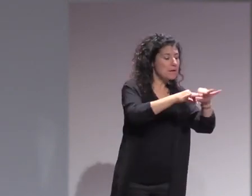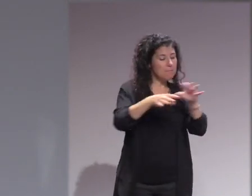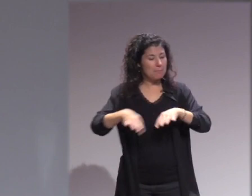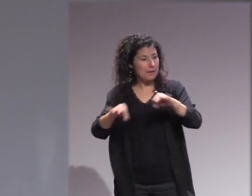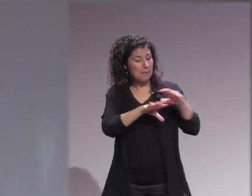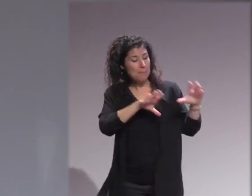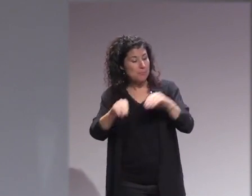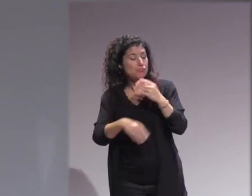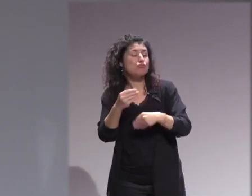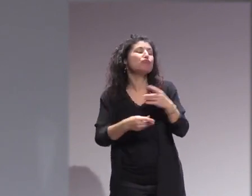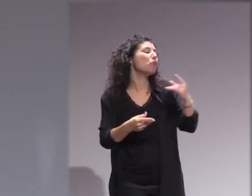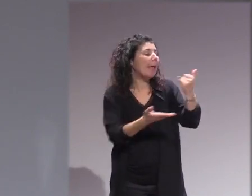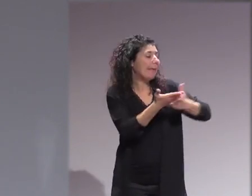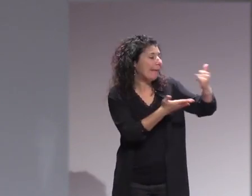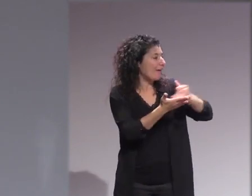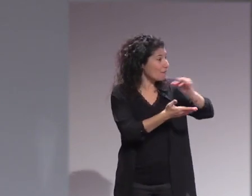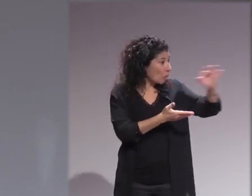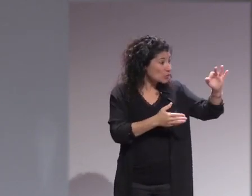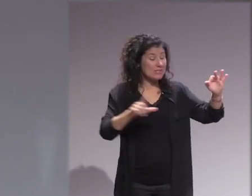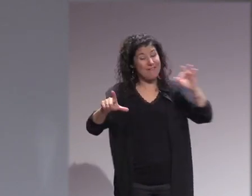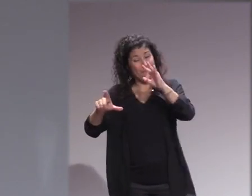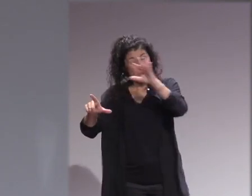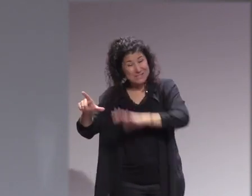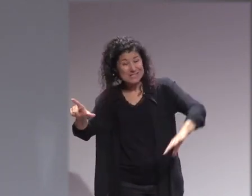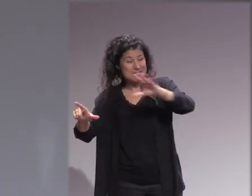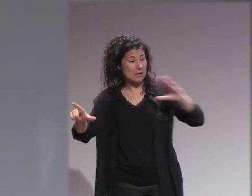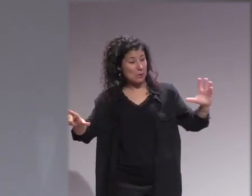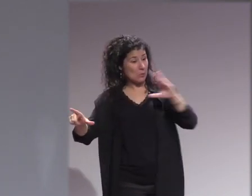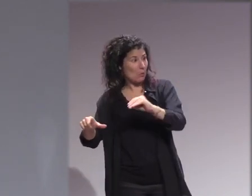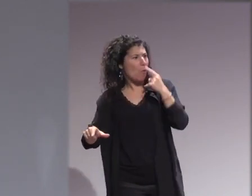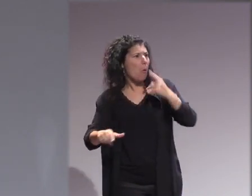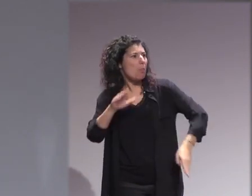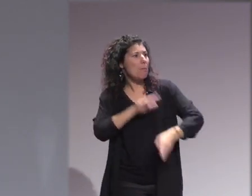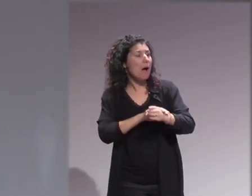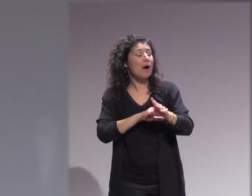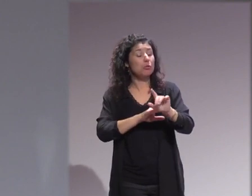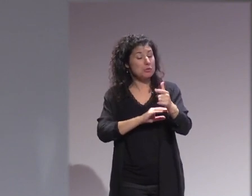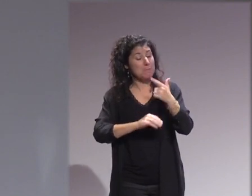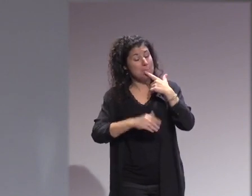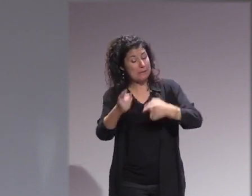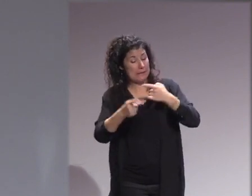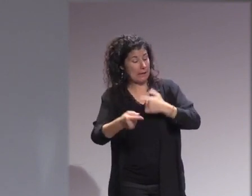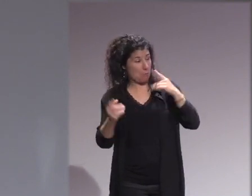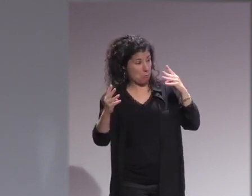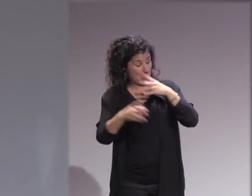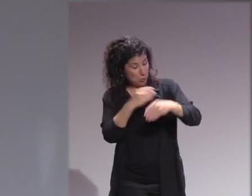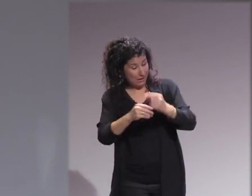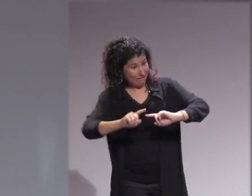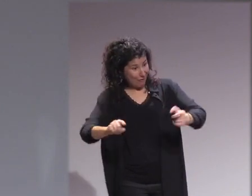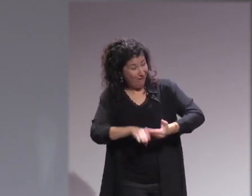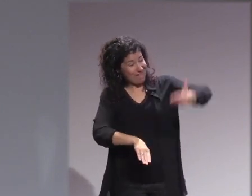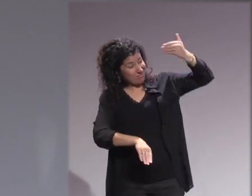français vers la France hexagonale, ça commence pas après la Deuxième Guerre mondiale, en fait. Ça commence dès le XVIIIe siècle avec la gestion des métis. Donc oui, en